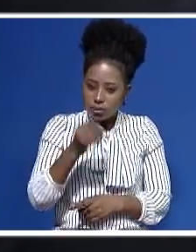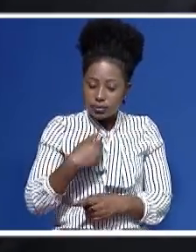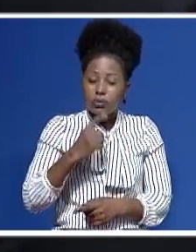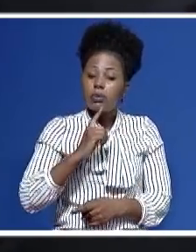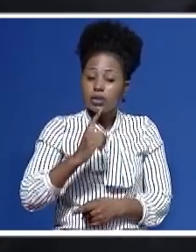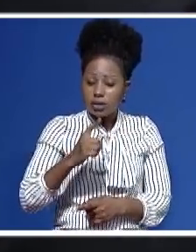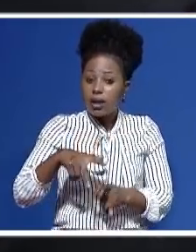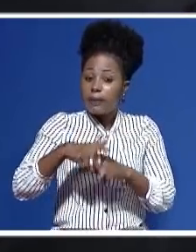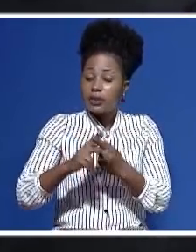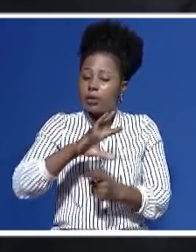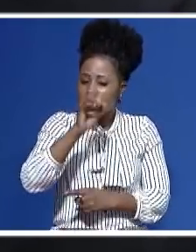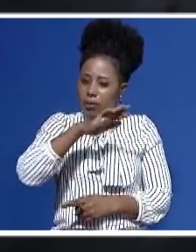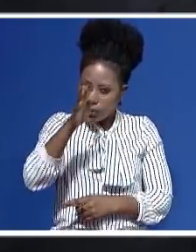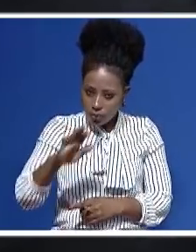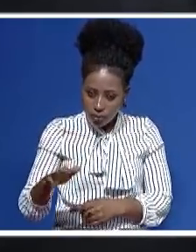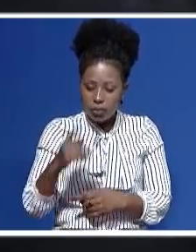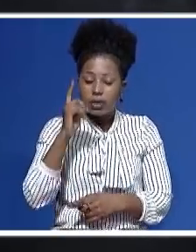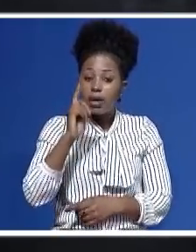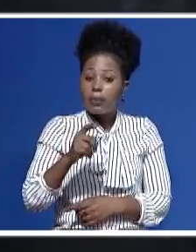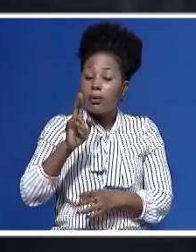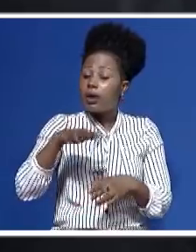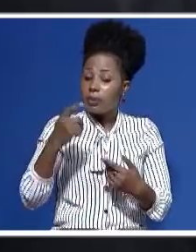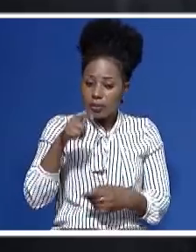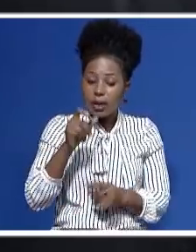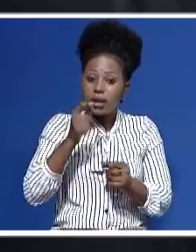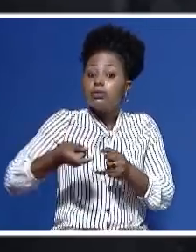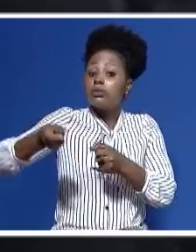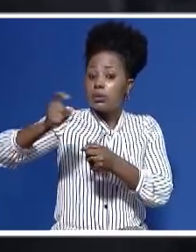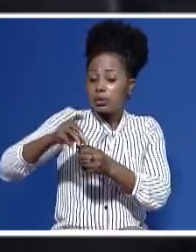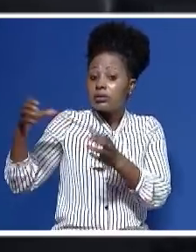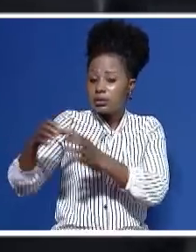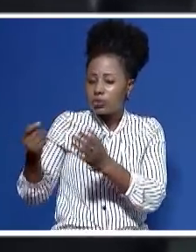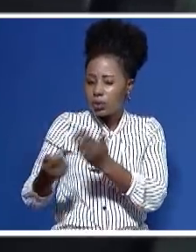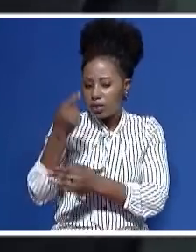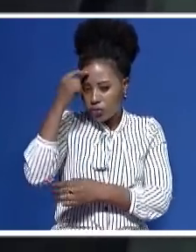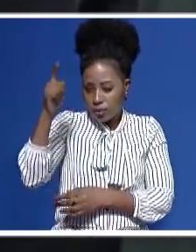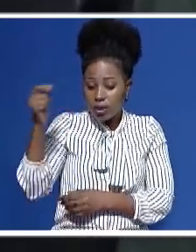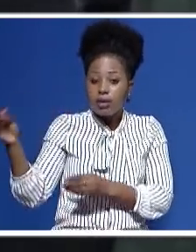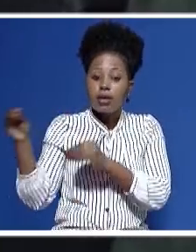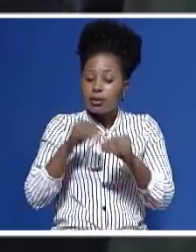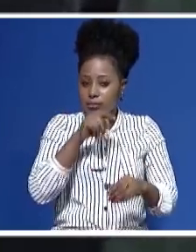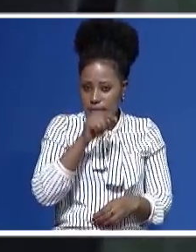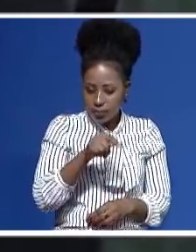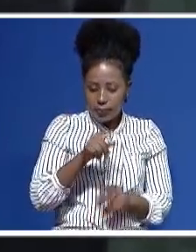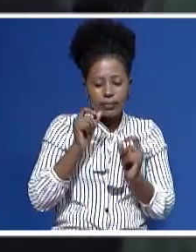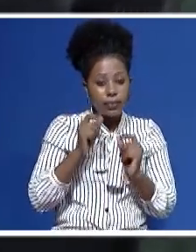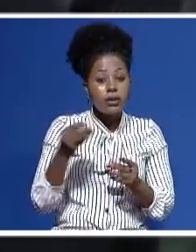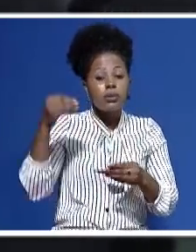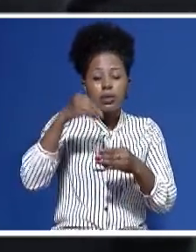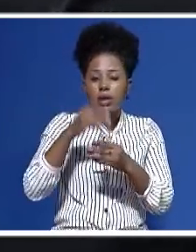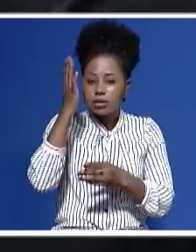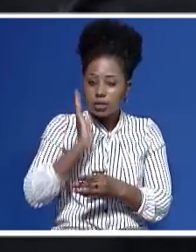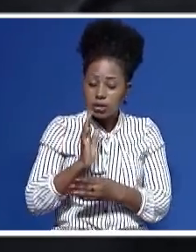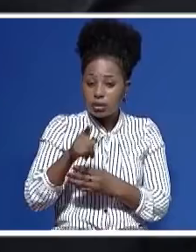Tumeagiza mainjinia wote wa mkoa Morogoro ambao wako hapa, lakini tunaongeza timu kutoka Dodoma ihamie hapa. Lakini pia tunaleta jeshi la